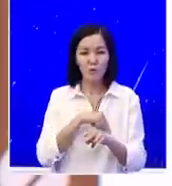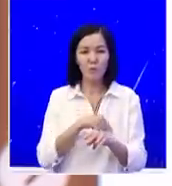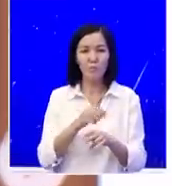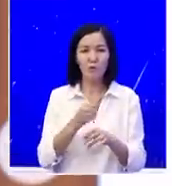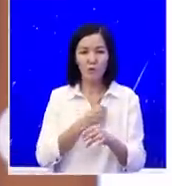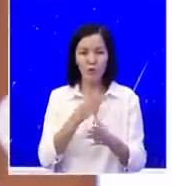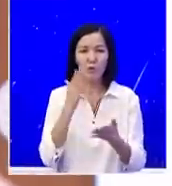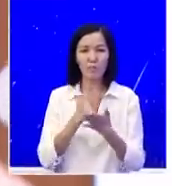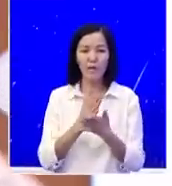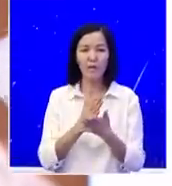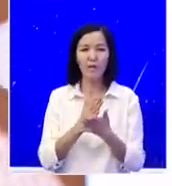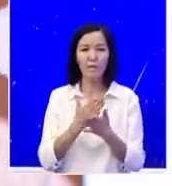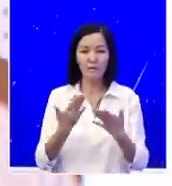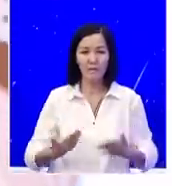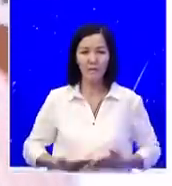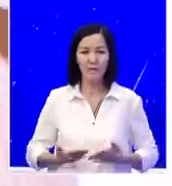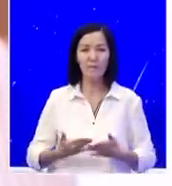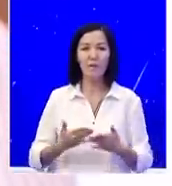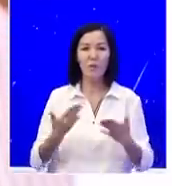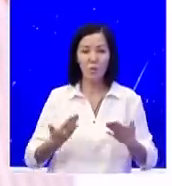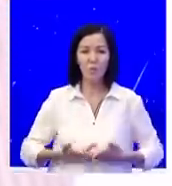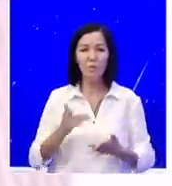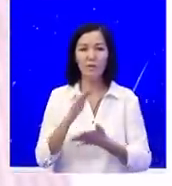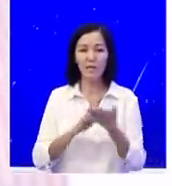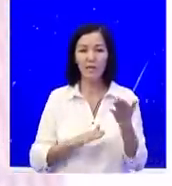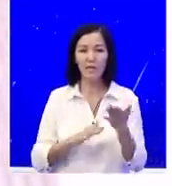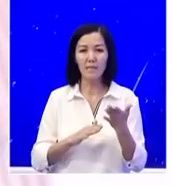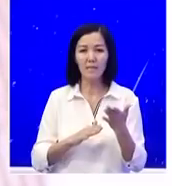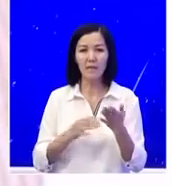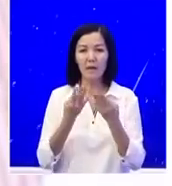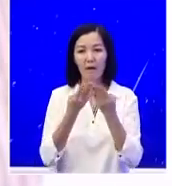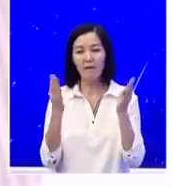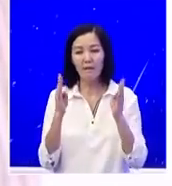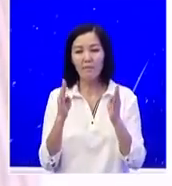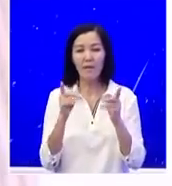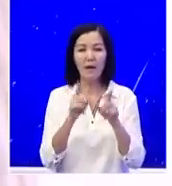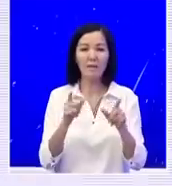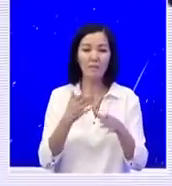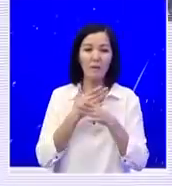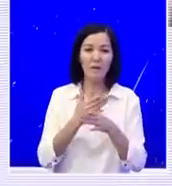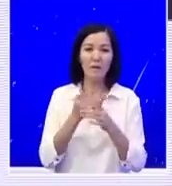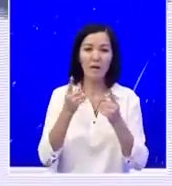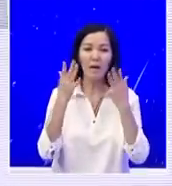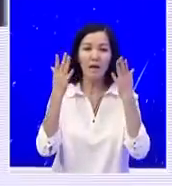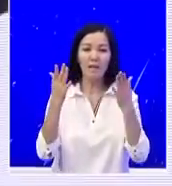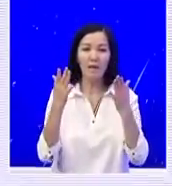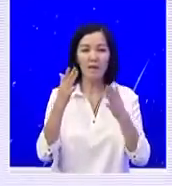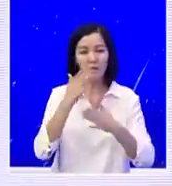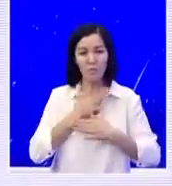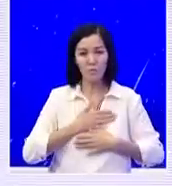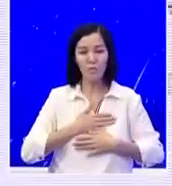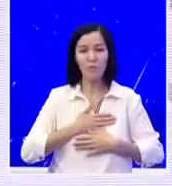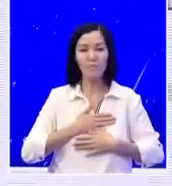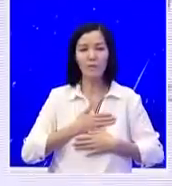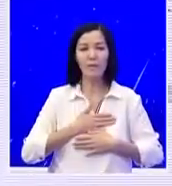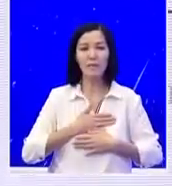тірі адам тіршілігін жасайды. Басымды көтеріп, айналама қарауыма тура келді. Алланың ісіне көндім.